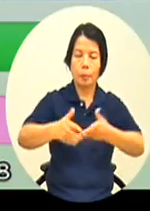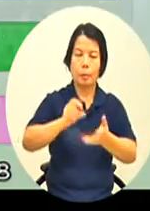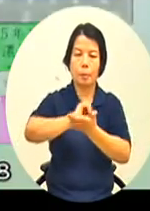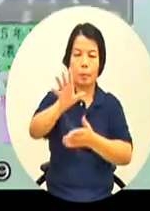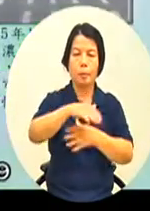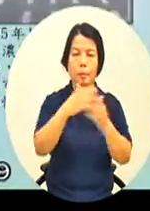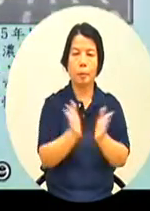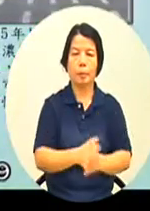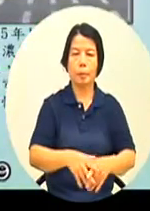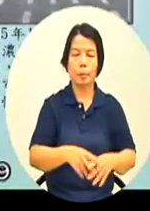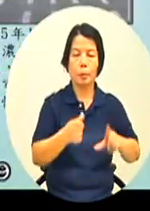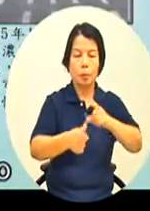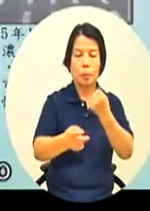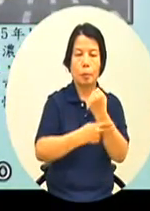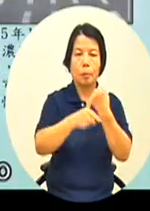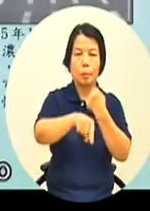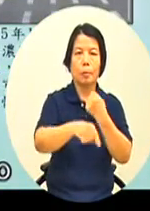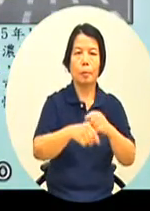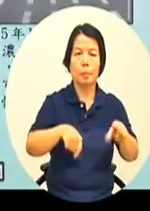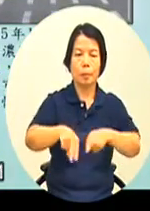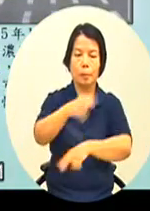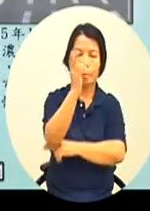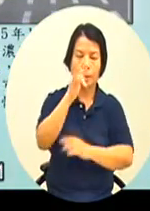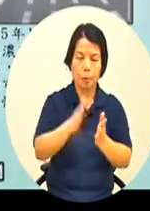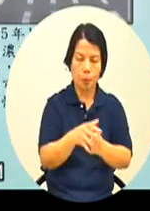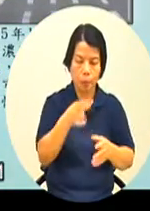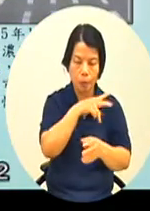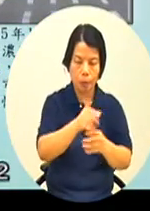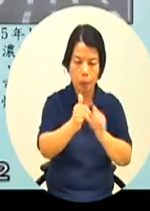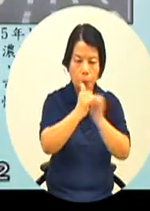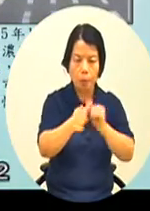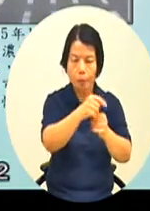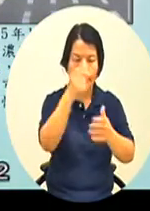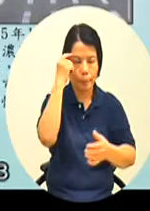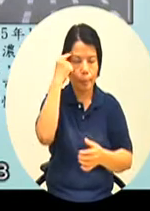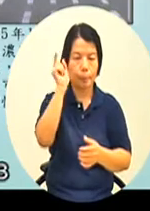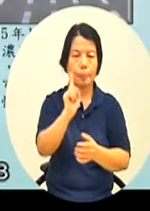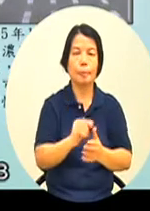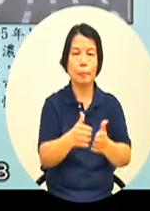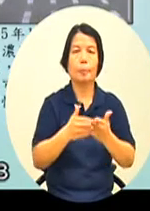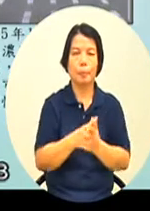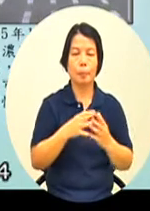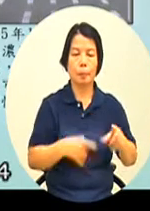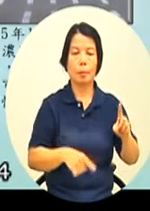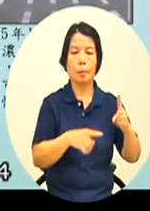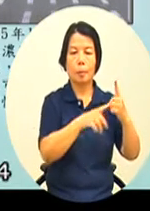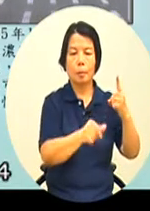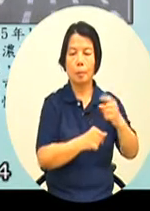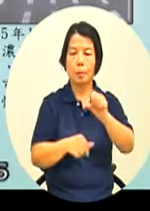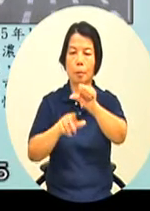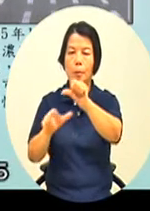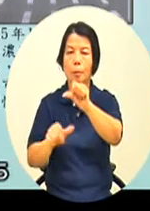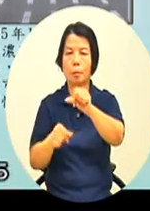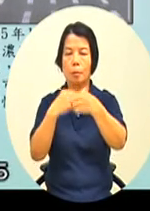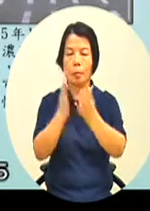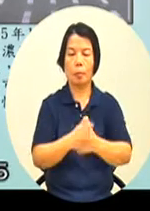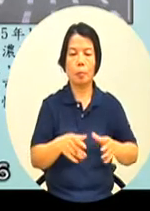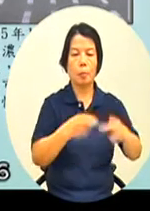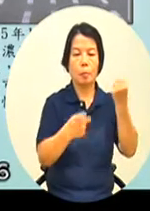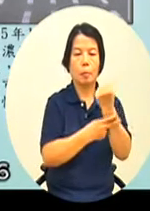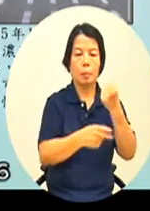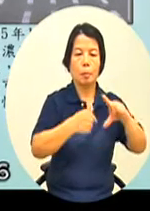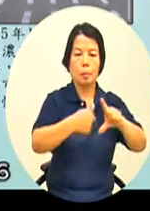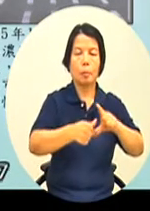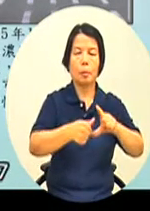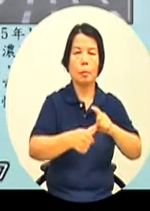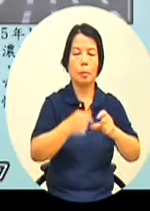区里行政部分，我们主动了解民意，及时解决问题。我们在105年1月至6月，我们在里干市，我们主动查